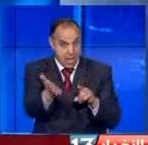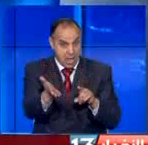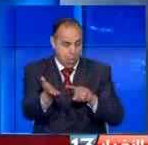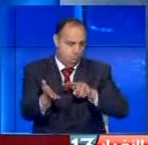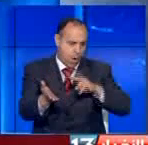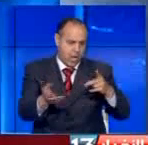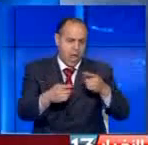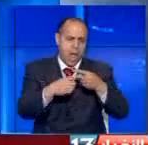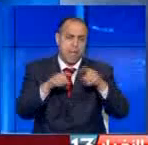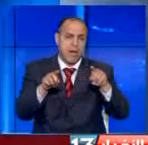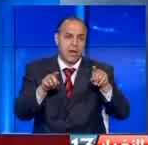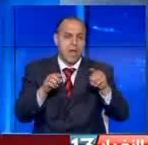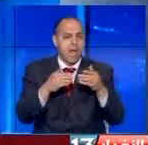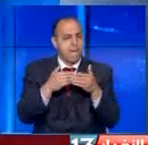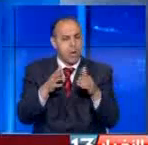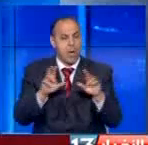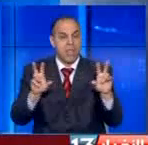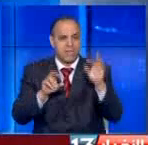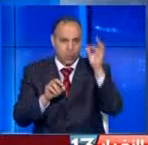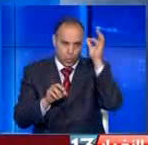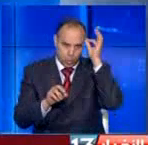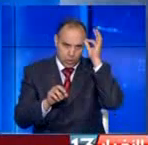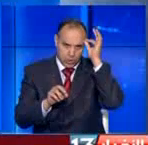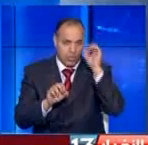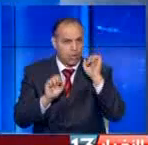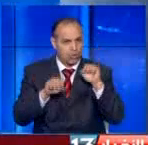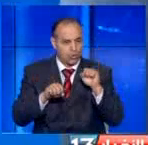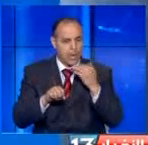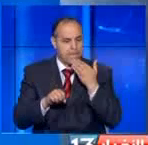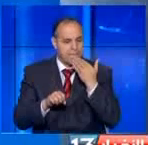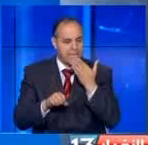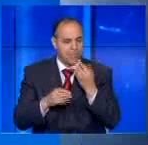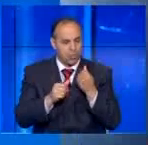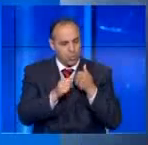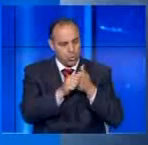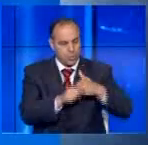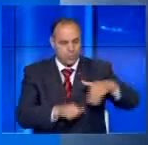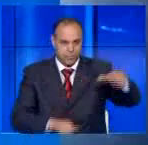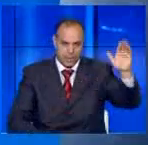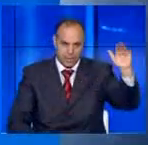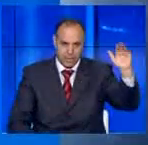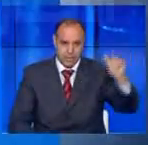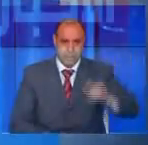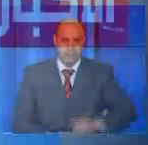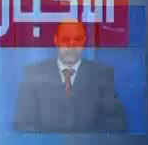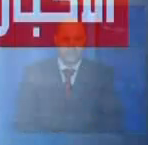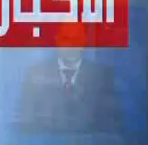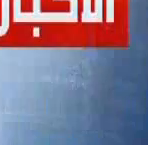وغيرها من الأخبار على بوابة التلفزة التونسية. شكرا على المتابعة وإلى اللقاء.